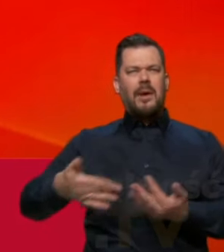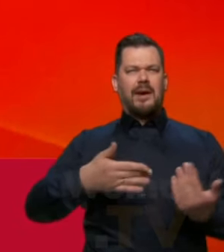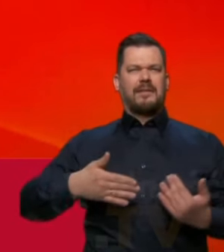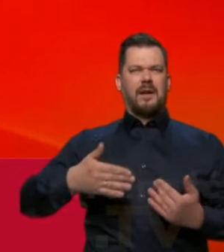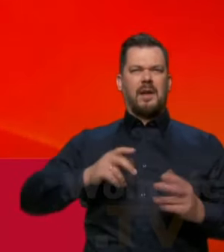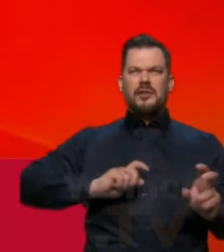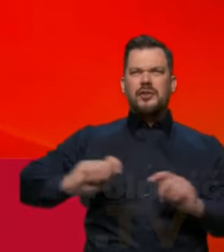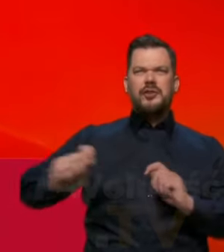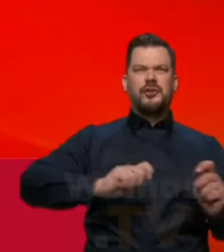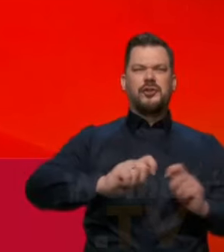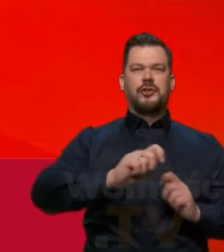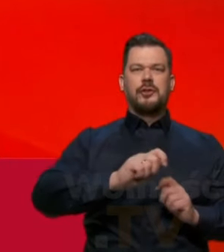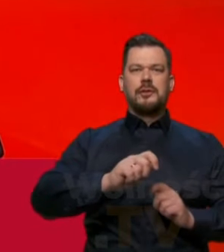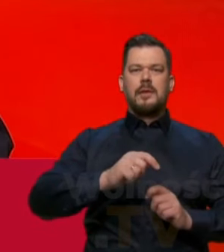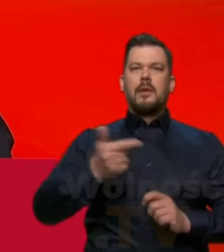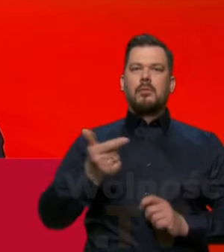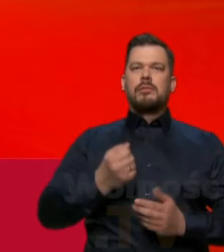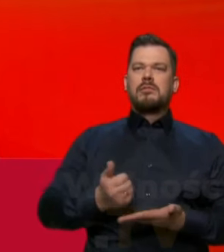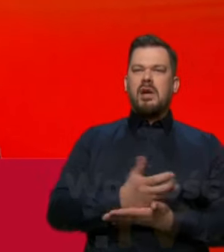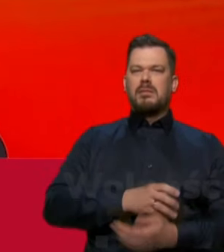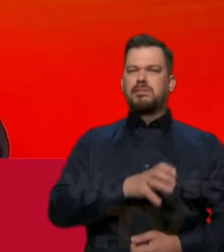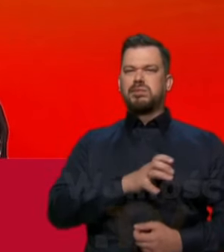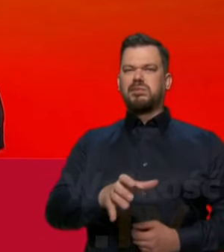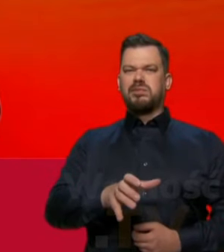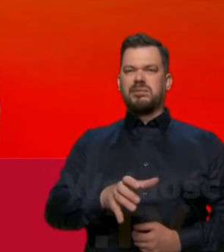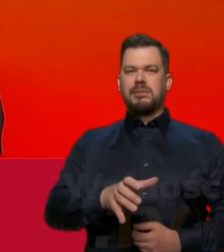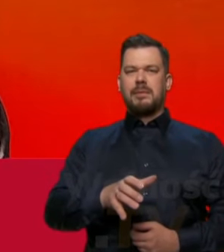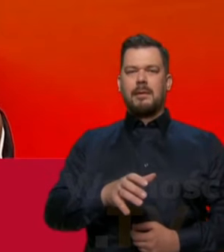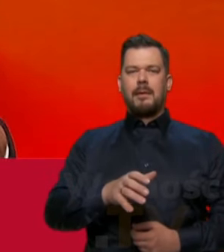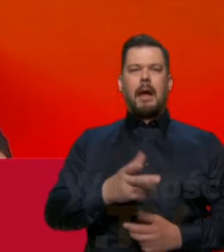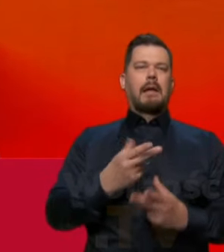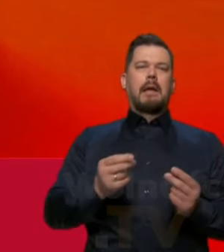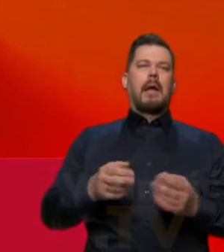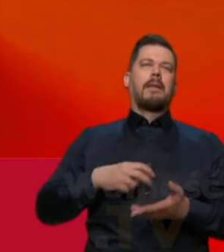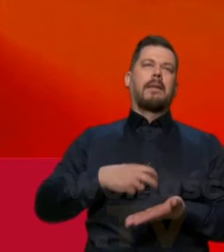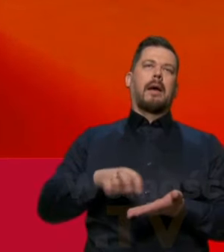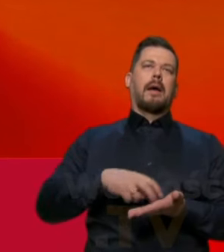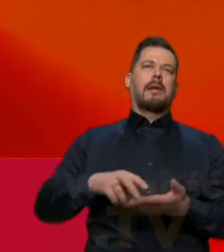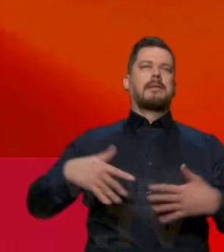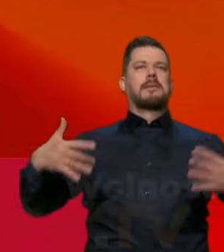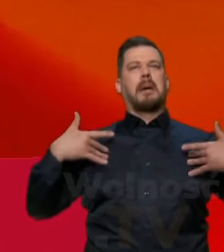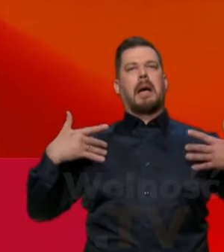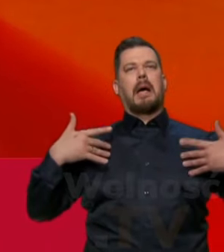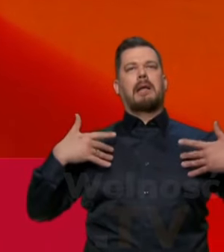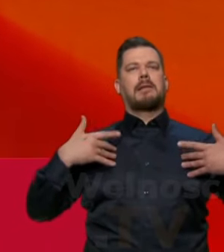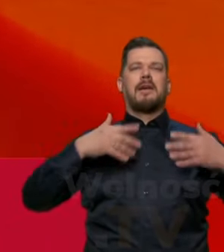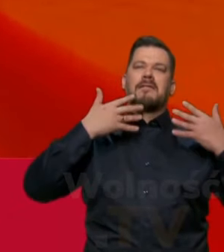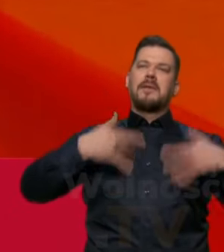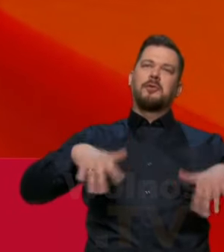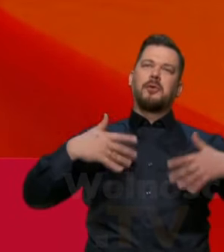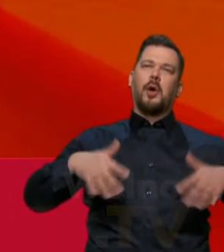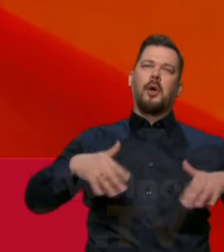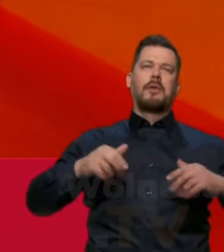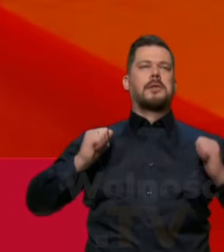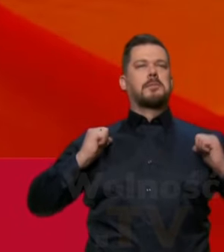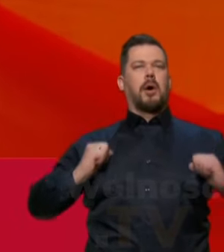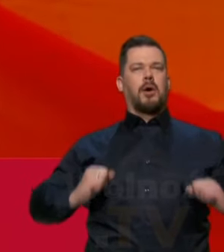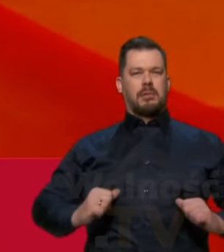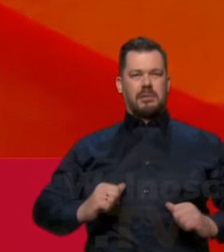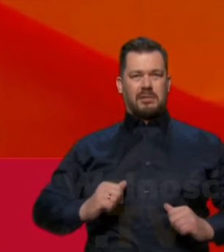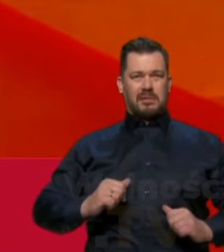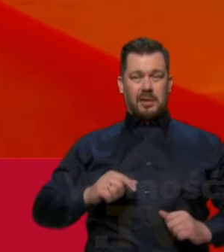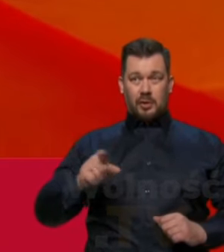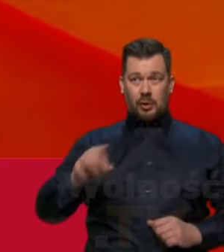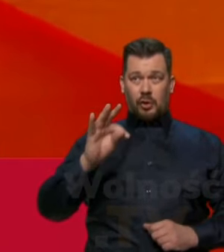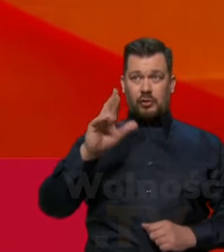załatwią i coś i się dorobią. A nie ludzie, którzy sobie idą na spacerek wesoło, spokojnie i umierają. Gdyby tacy ludzie